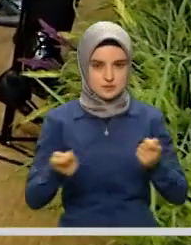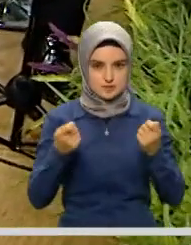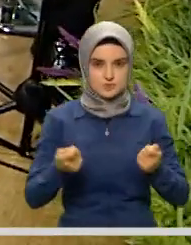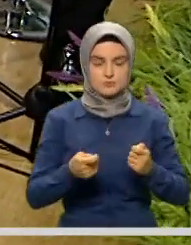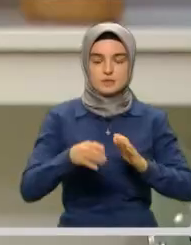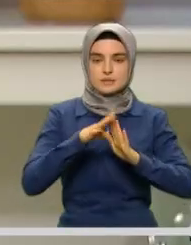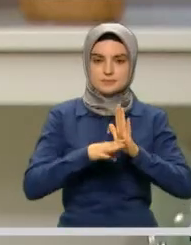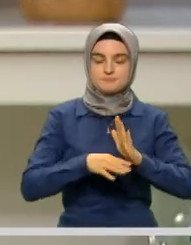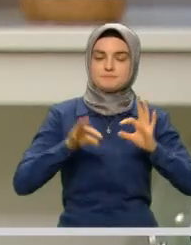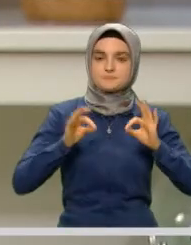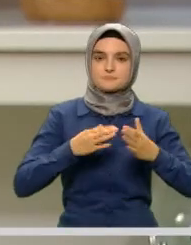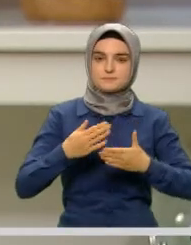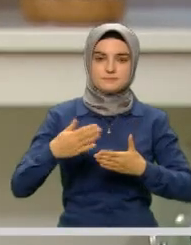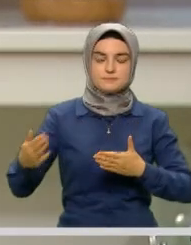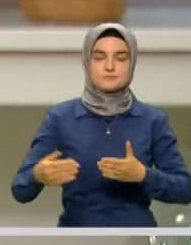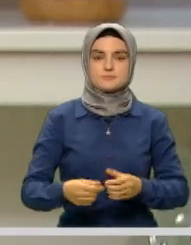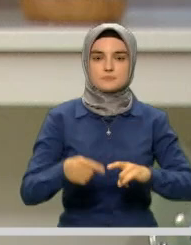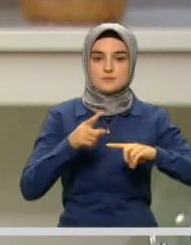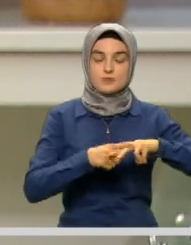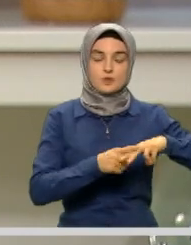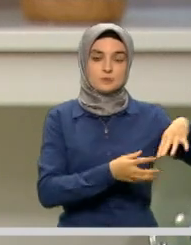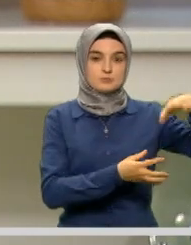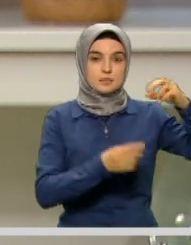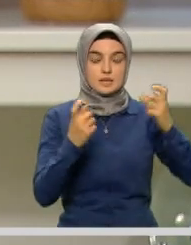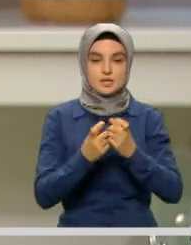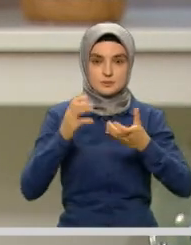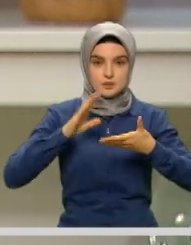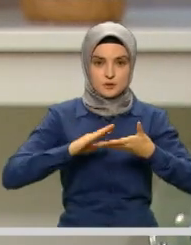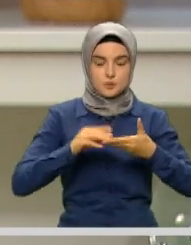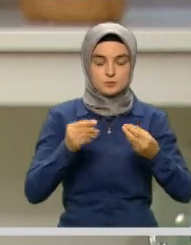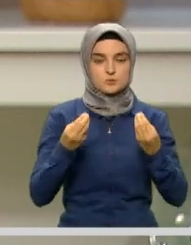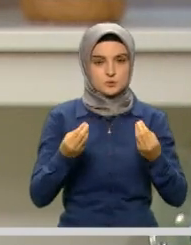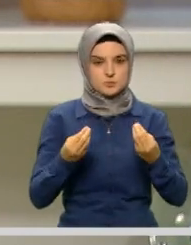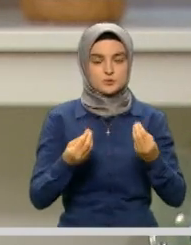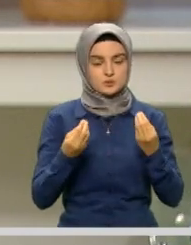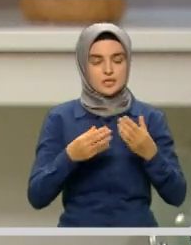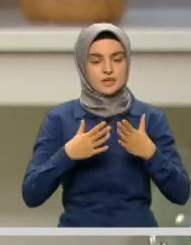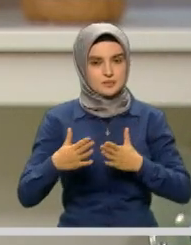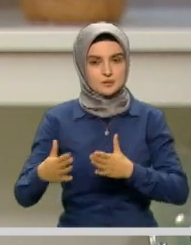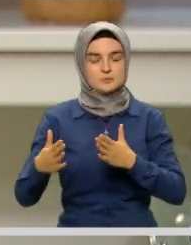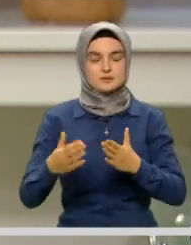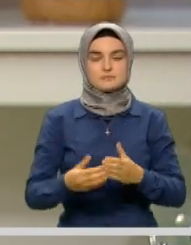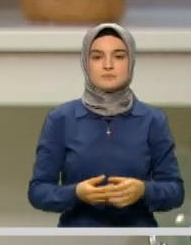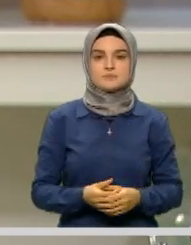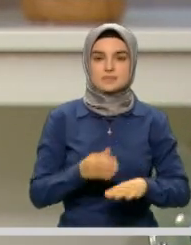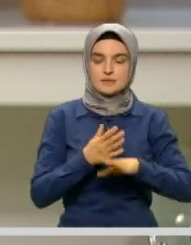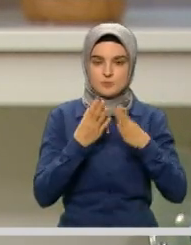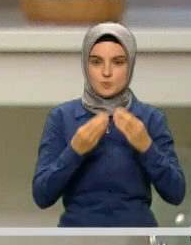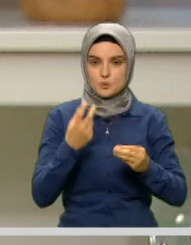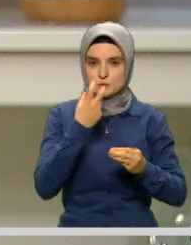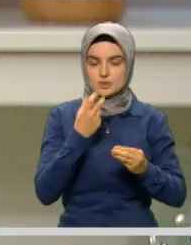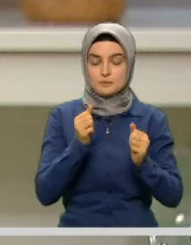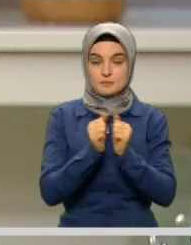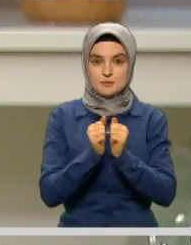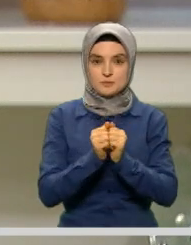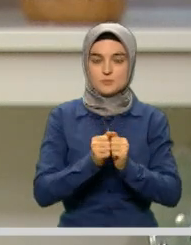yayınımız başladığından beri. Ve Ali Osman Alaca ekip arkadaşları bugünümüzü biraz daha renklendiriyorlar musiki ile. Güzel